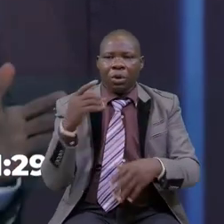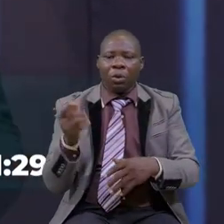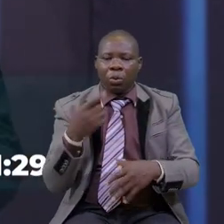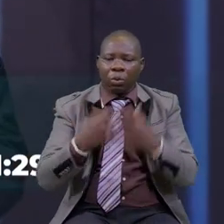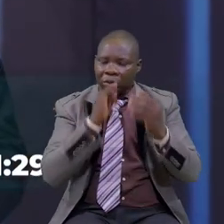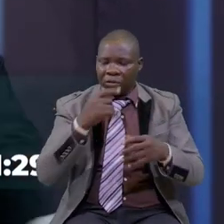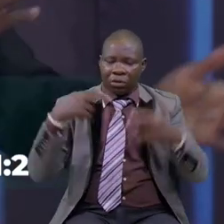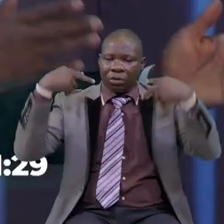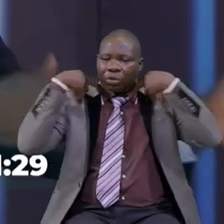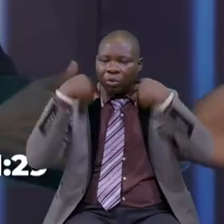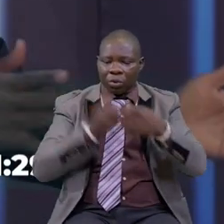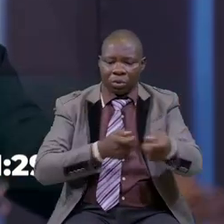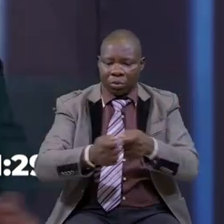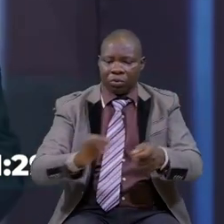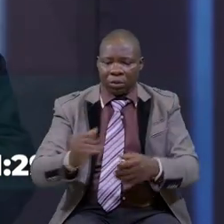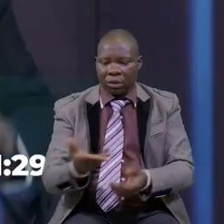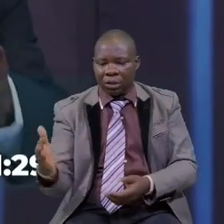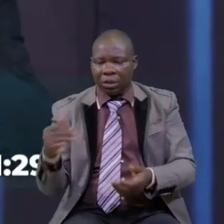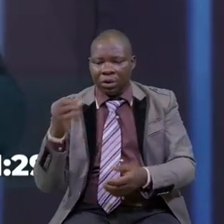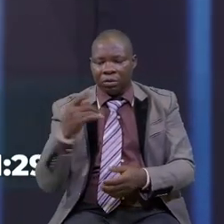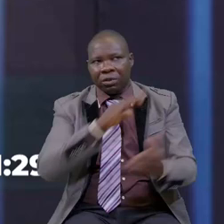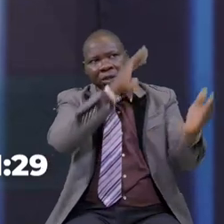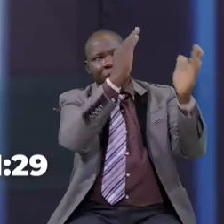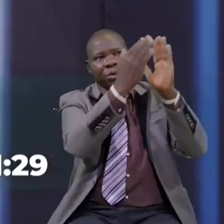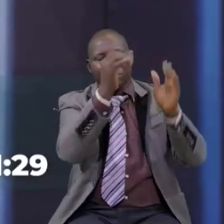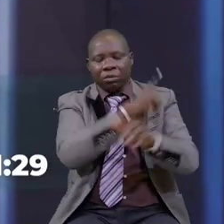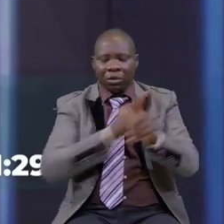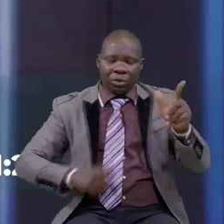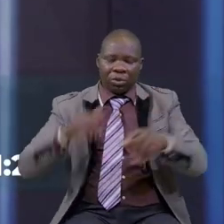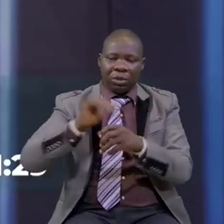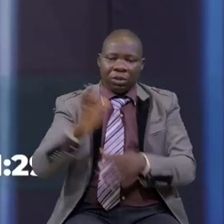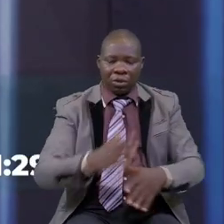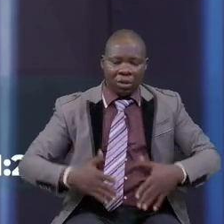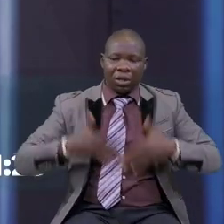Où est le facteur qui contrôle de la présence du Seigneur dans votre vie?